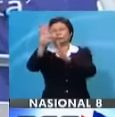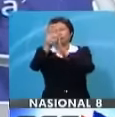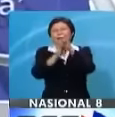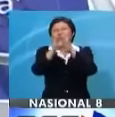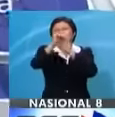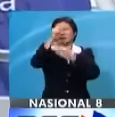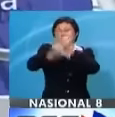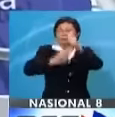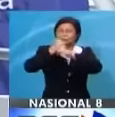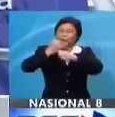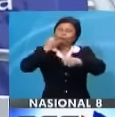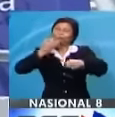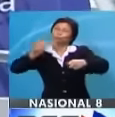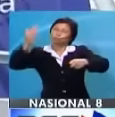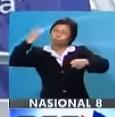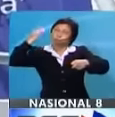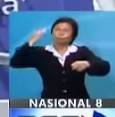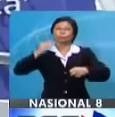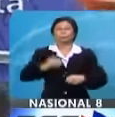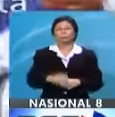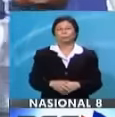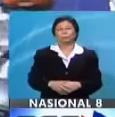RM4.52 bilion tahun sebelumnya.